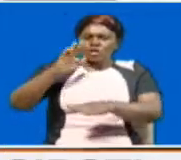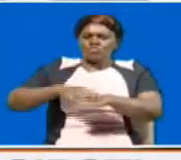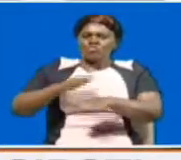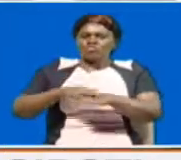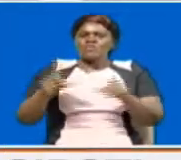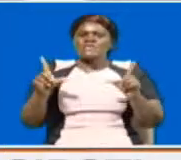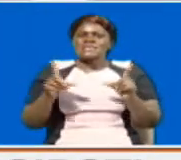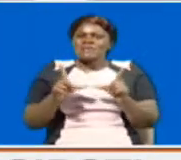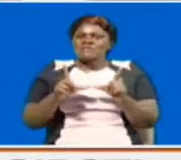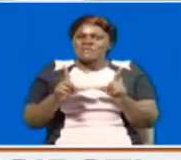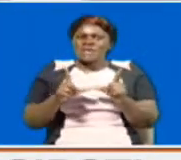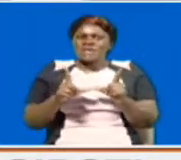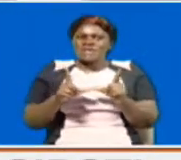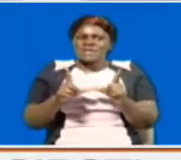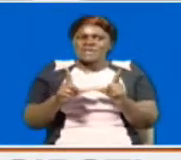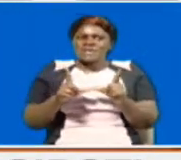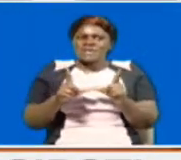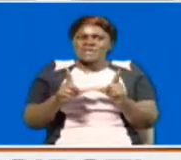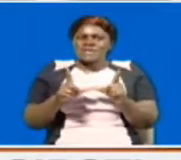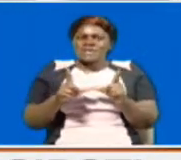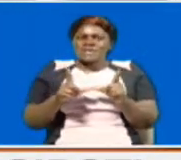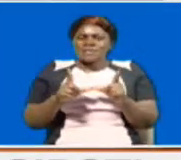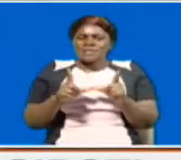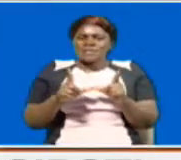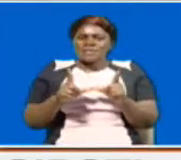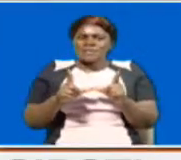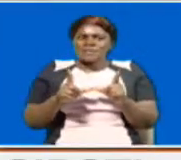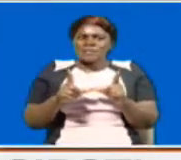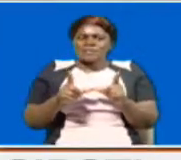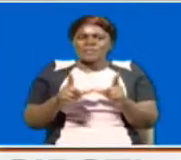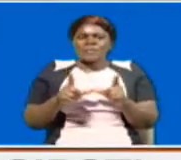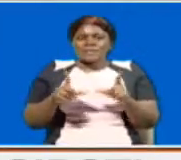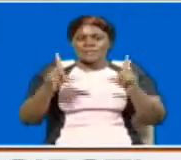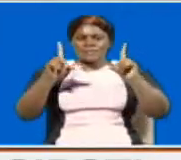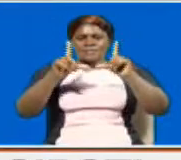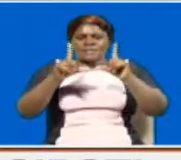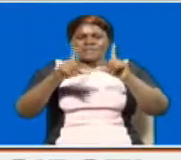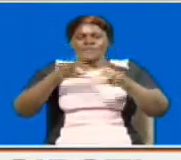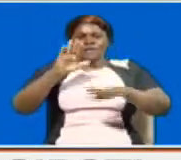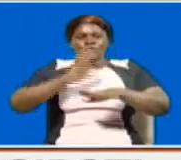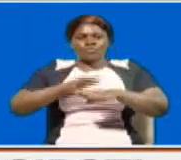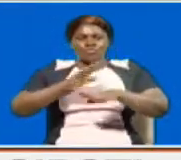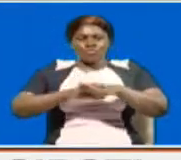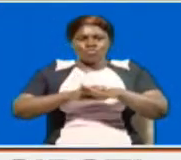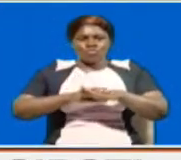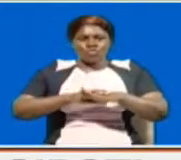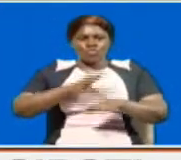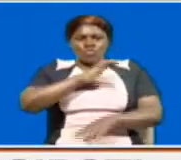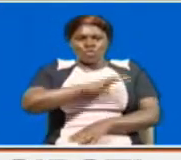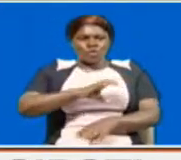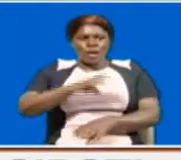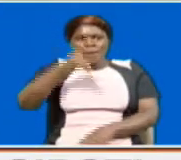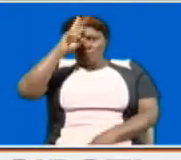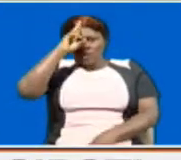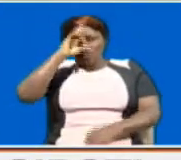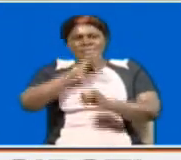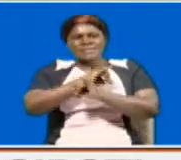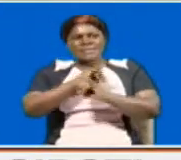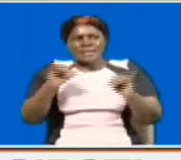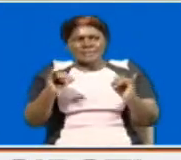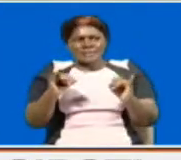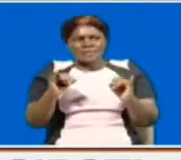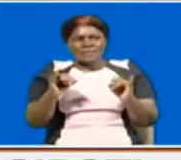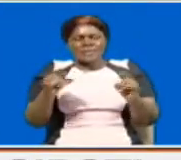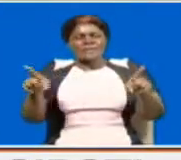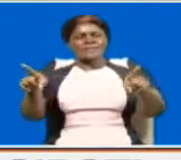vya ukaguzi wa nidhamu, almaarufu good conduct. The issue of the certificates of good conduct and police clearances, which